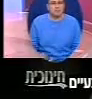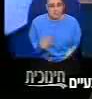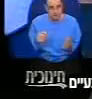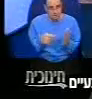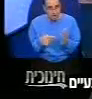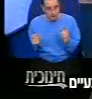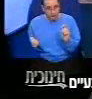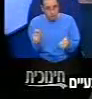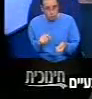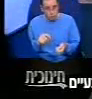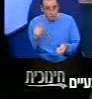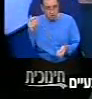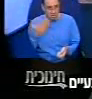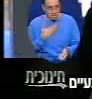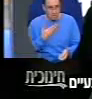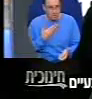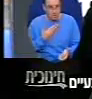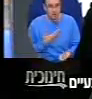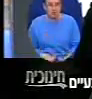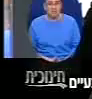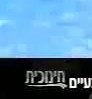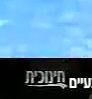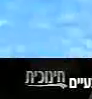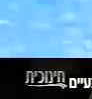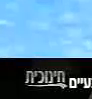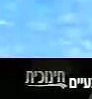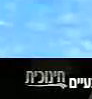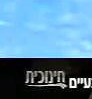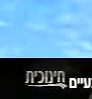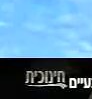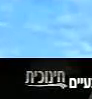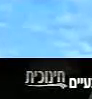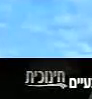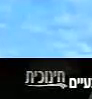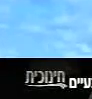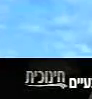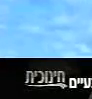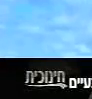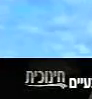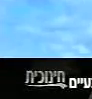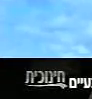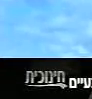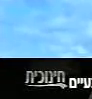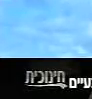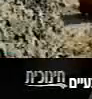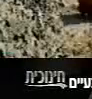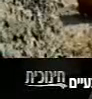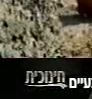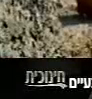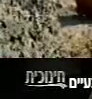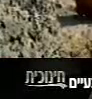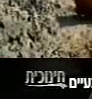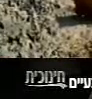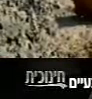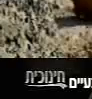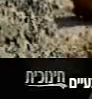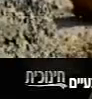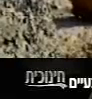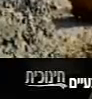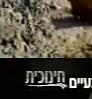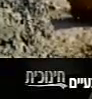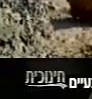הייתי קבל ארנונה גם בתוך העיר. אני חושבת שלא לומדים את הלקח. לא לומדים את הלקח. כל ההיבט התכנוני שפועל כרגע במדינת